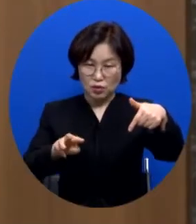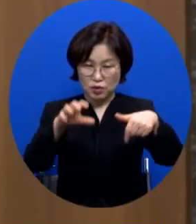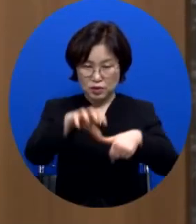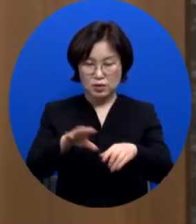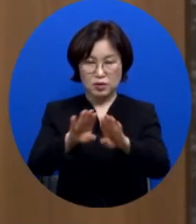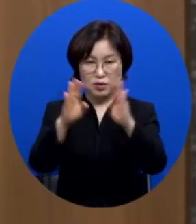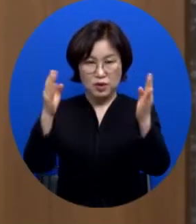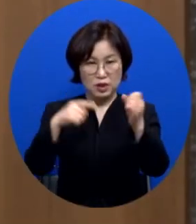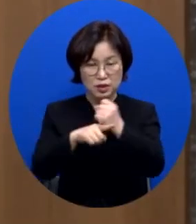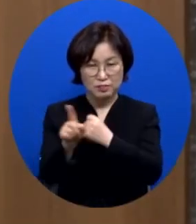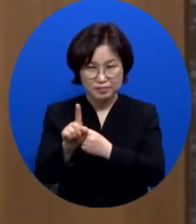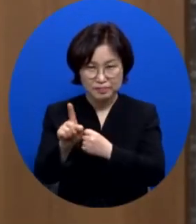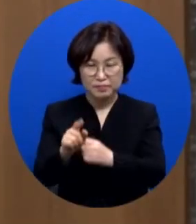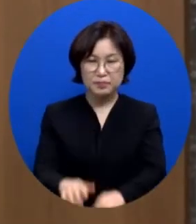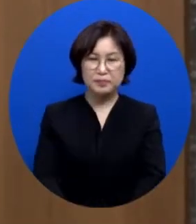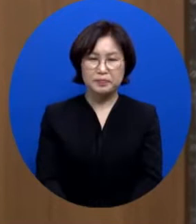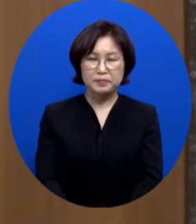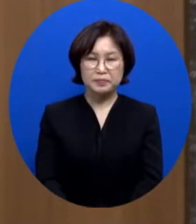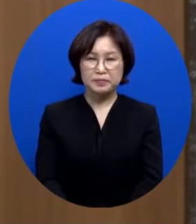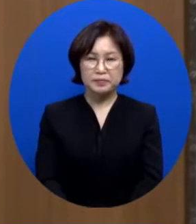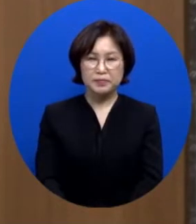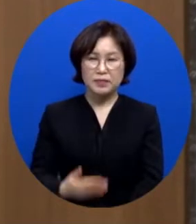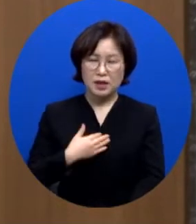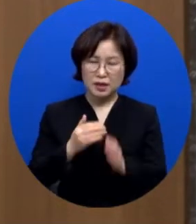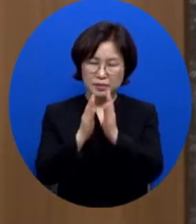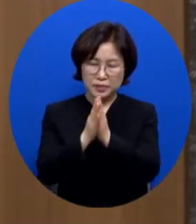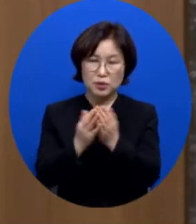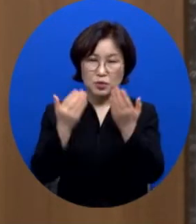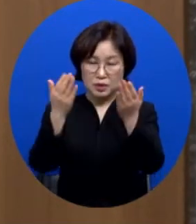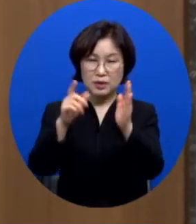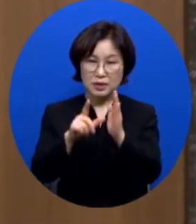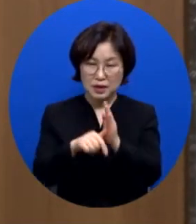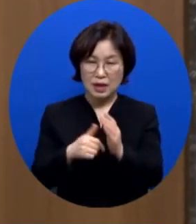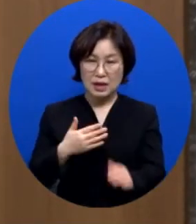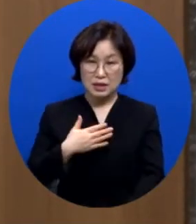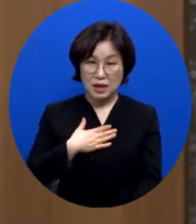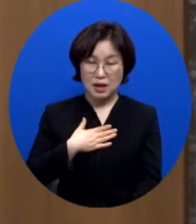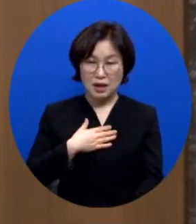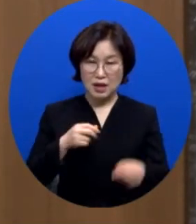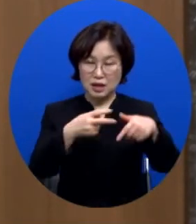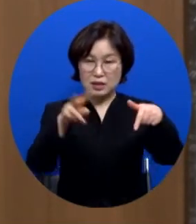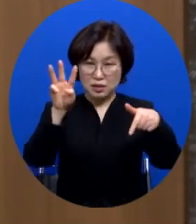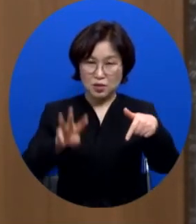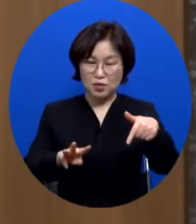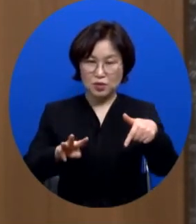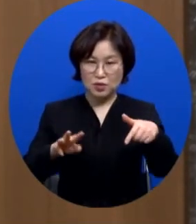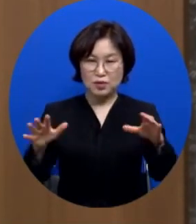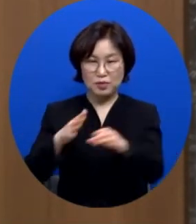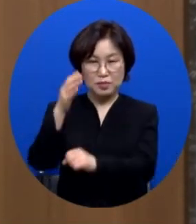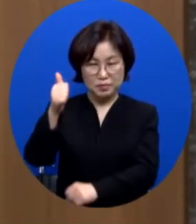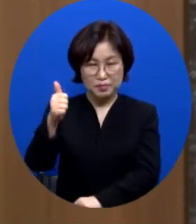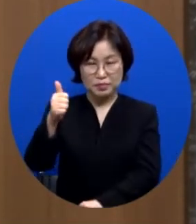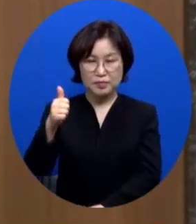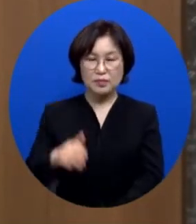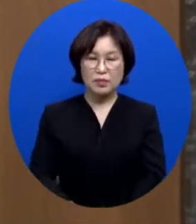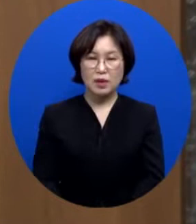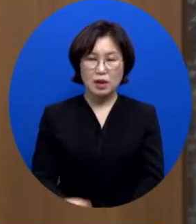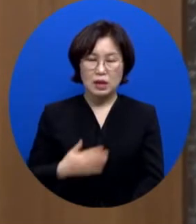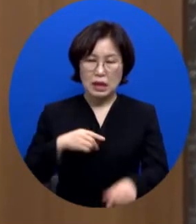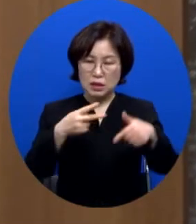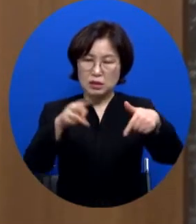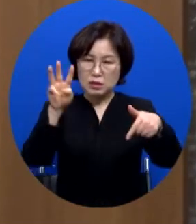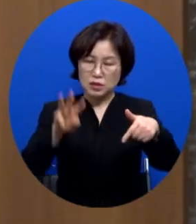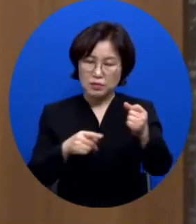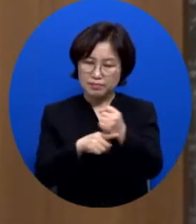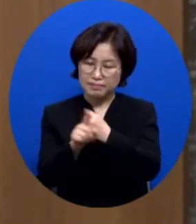있다면서요? 제가 이제 기도하면서 내가 이제 임기총 회장이 됐는데 그럼 인천이 가는 의미가 뭘까